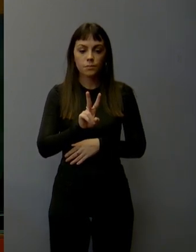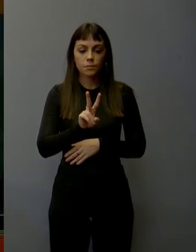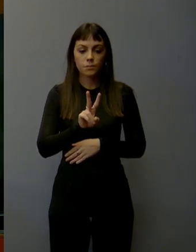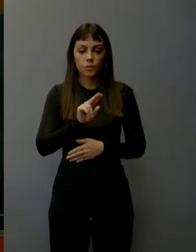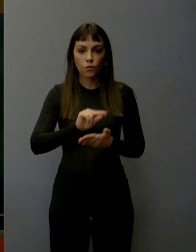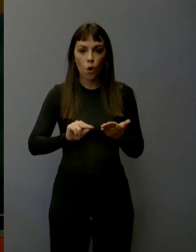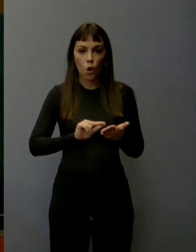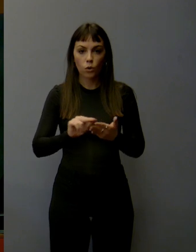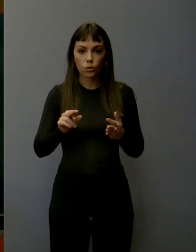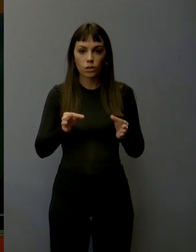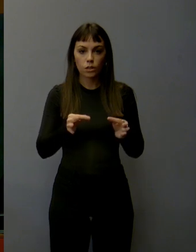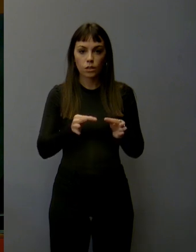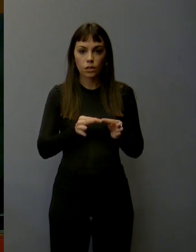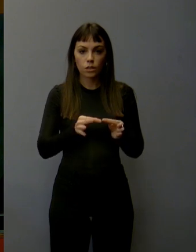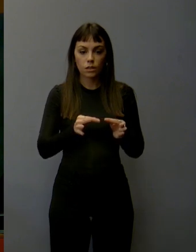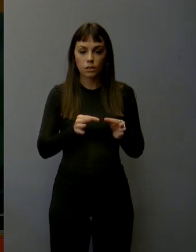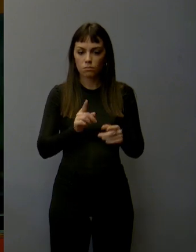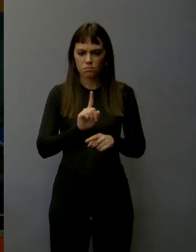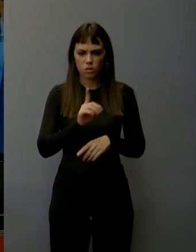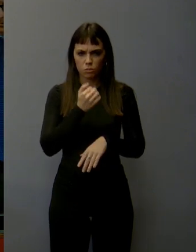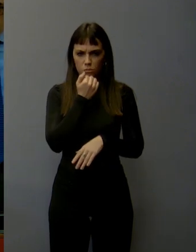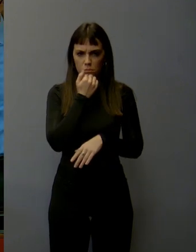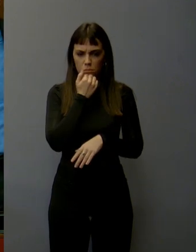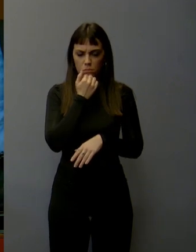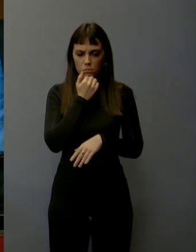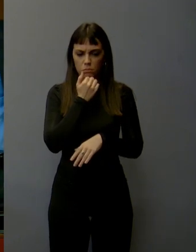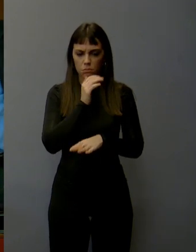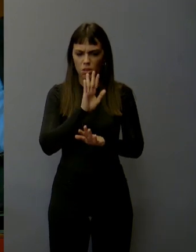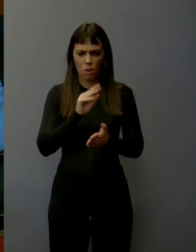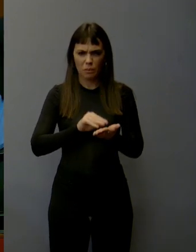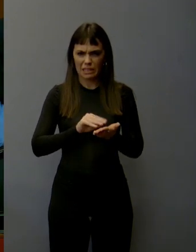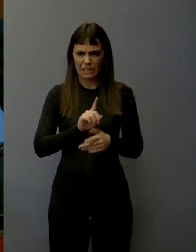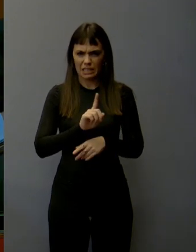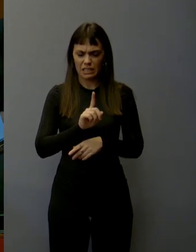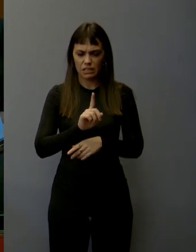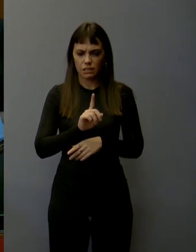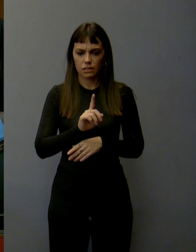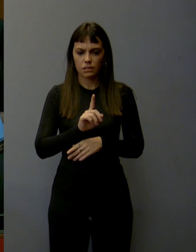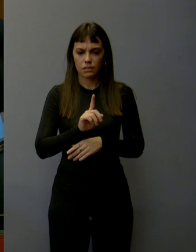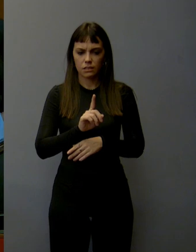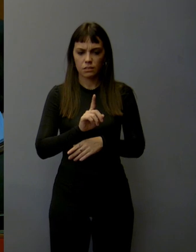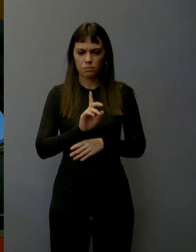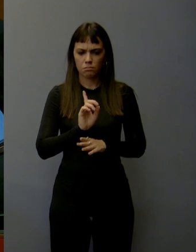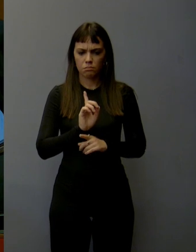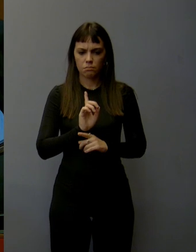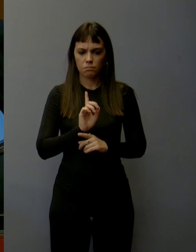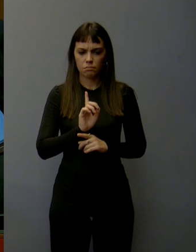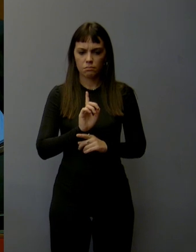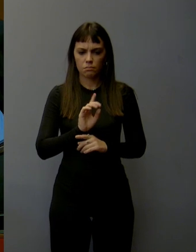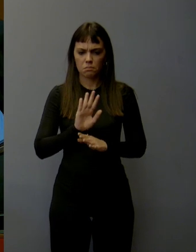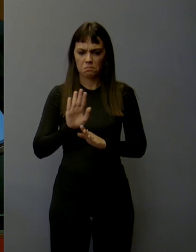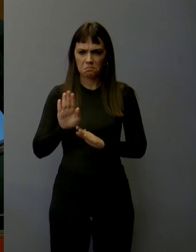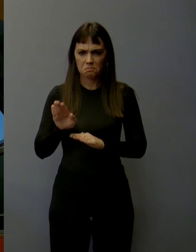voti no allora aspetti presenti no No no